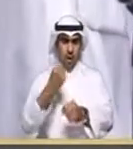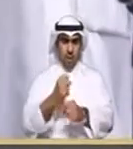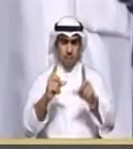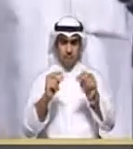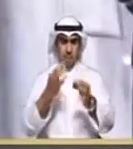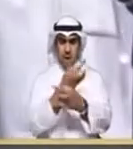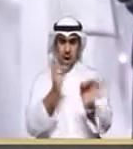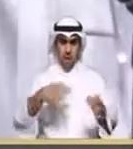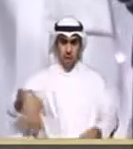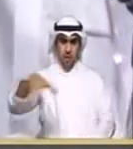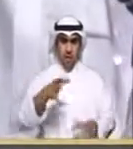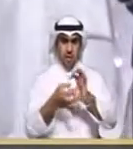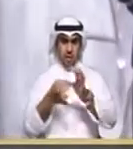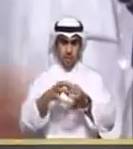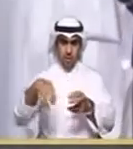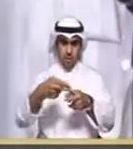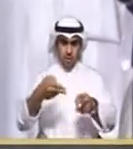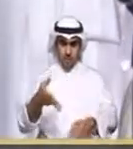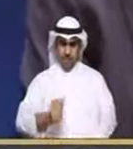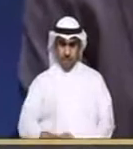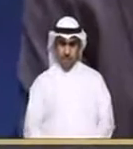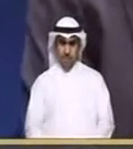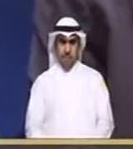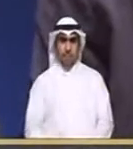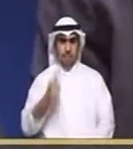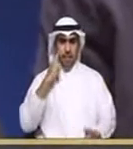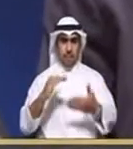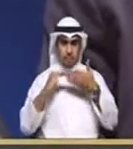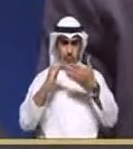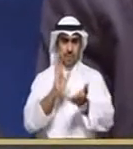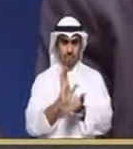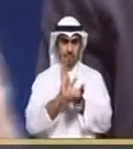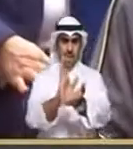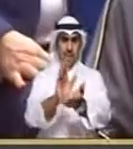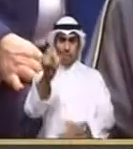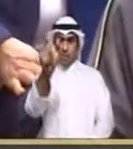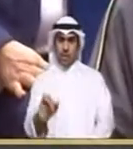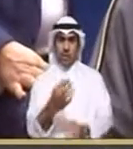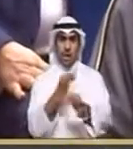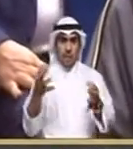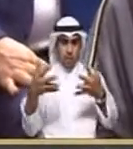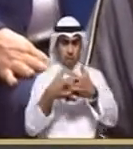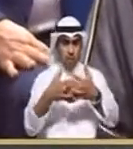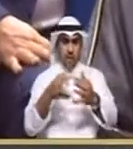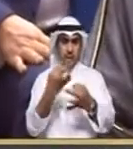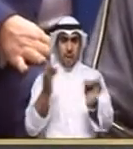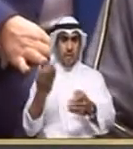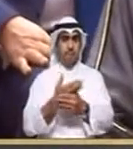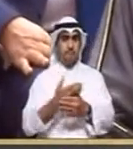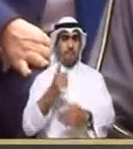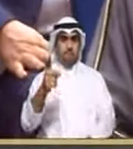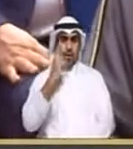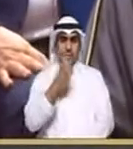الغالبة بين كافة جمعيات النفع العام. تكريم الجهات الفائزة بالجائزة جاء نموذجا يحتذى